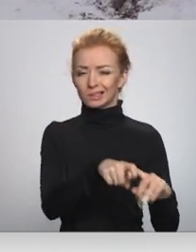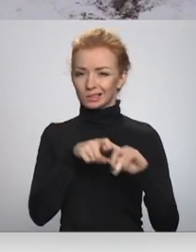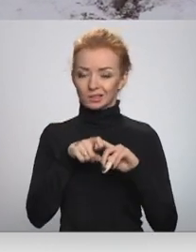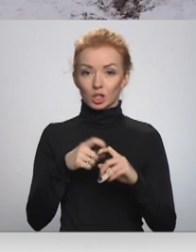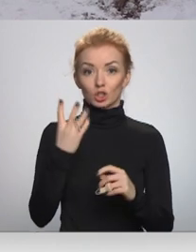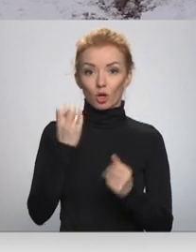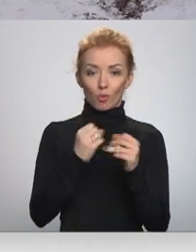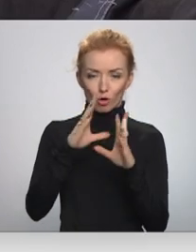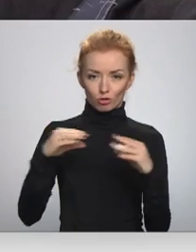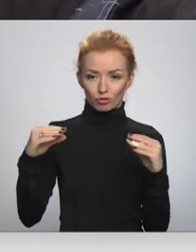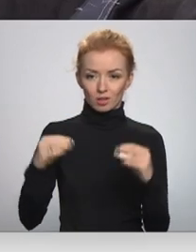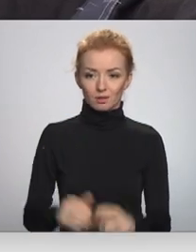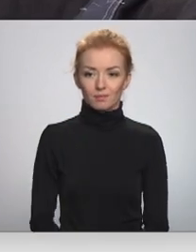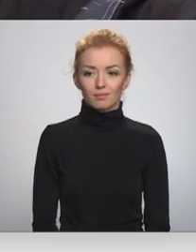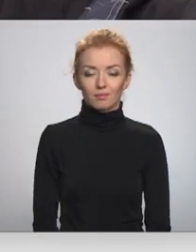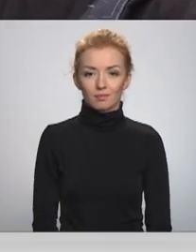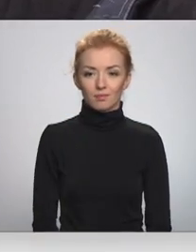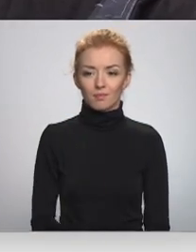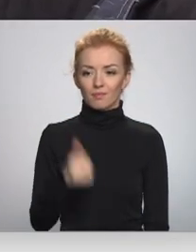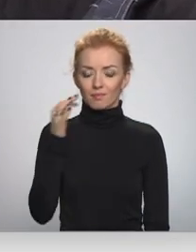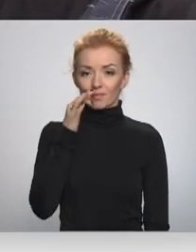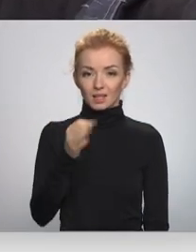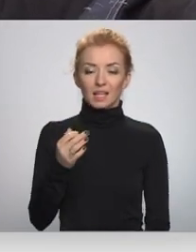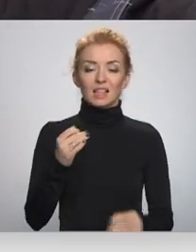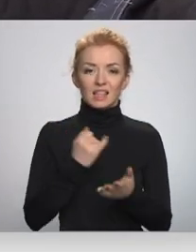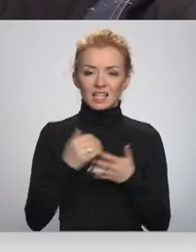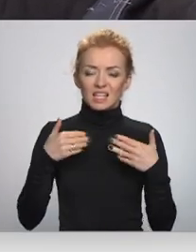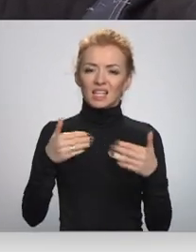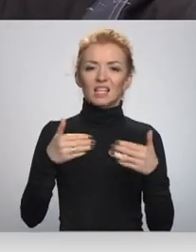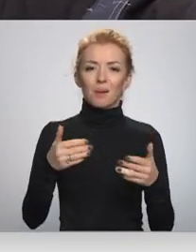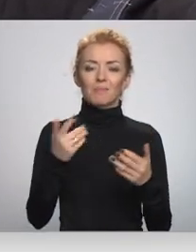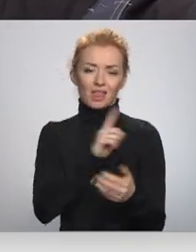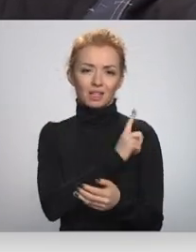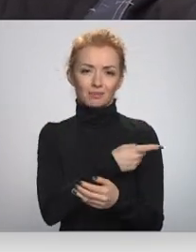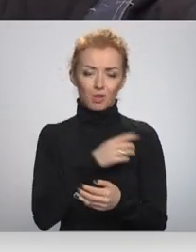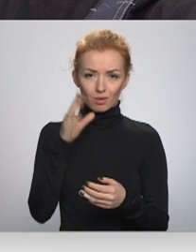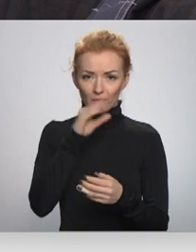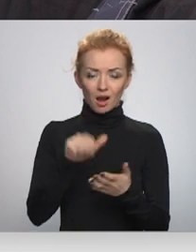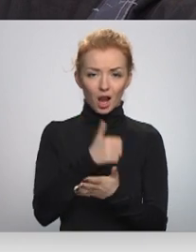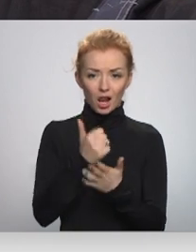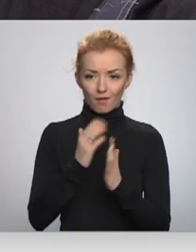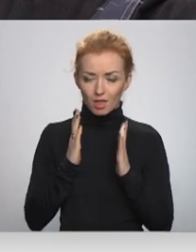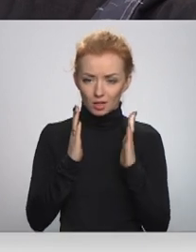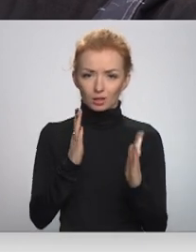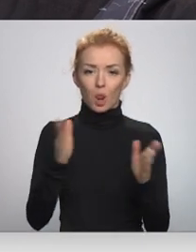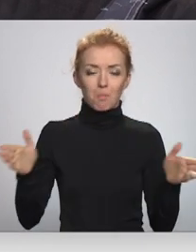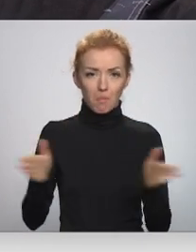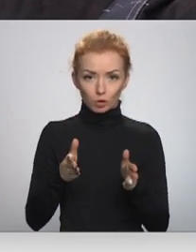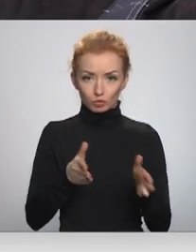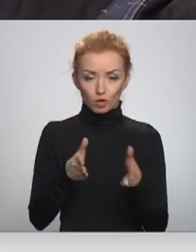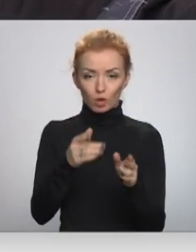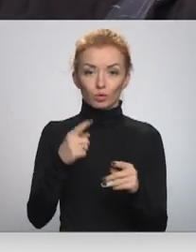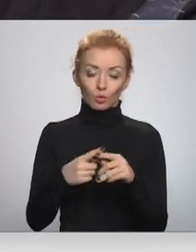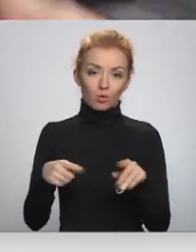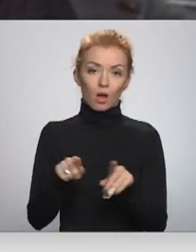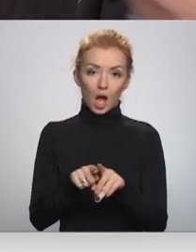4 automobīļus. Tīram pēc iespēju robežās galvenos ceļus, tad mazos un pierēdzes